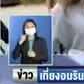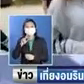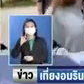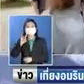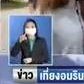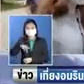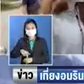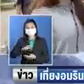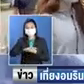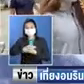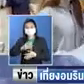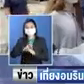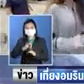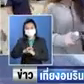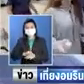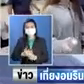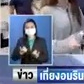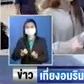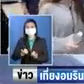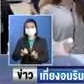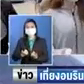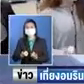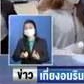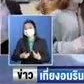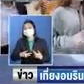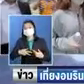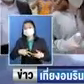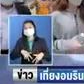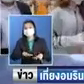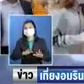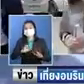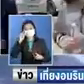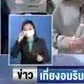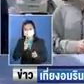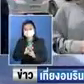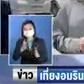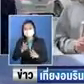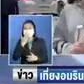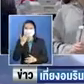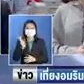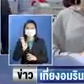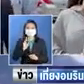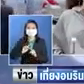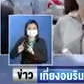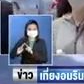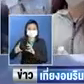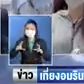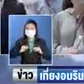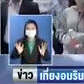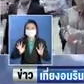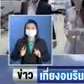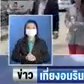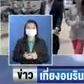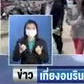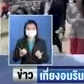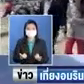8,000 บาทไปเปิดบัญชีอันนี้พิยดาตัดหางปล่อยวัดบอกว่าไม่รู้จักแล้วก็ปฏิเสธทุกข้อกล่าวหา